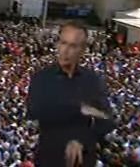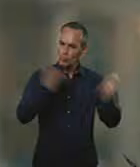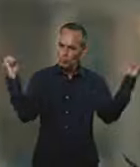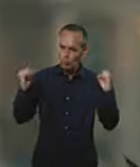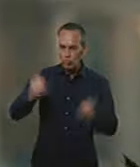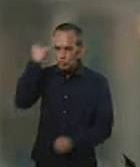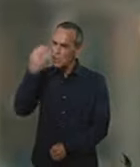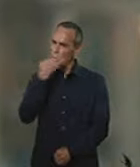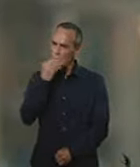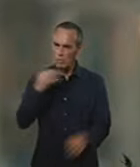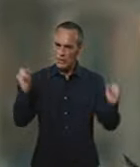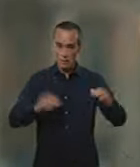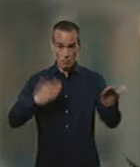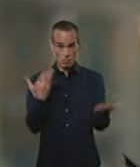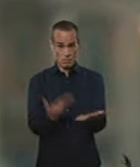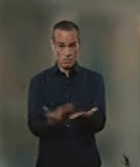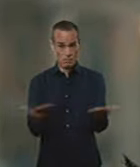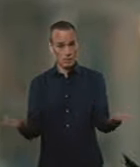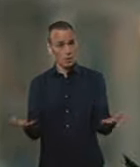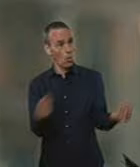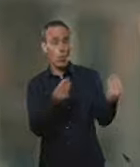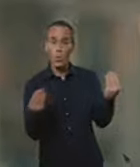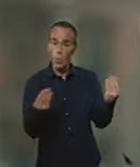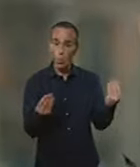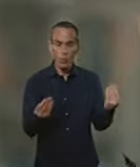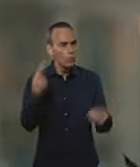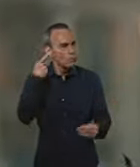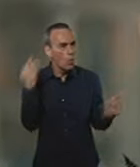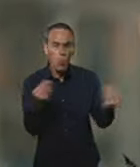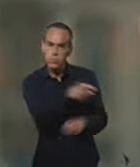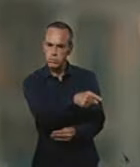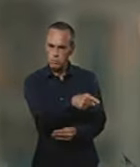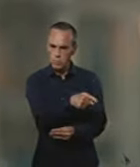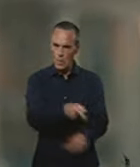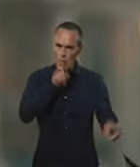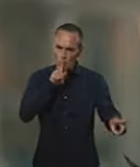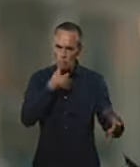idée où sont-ils on ne les entend plus